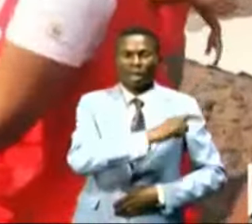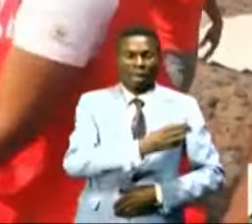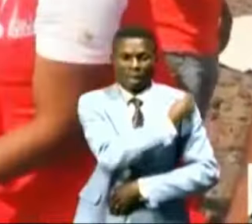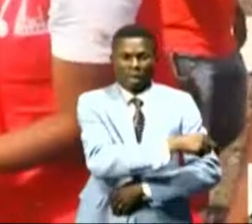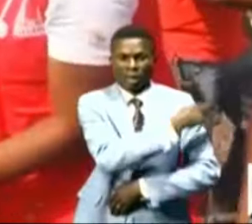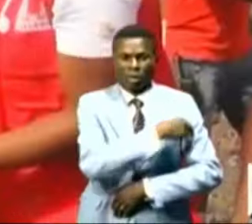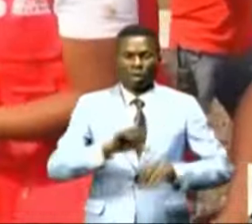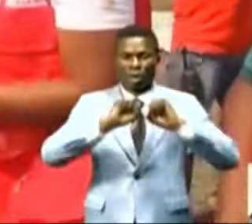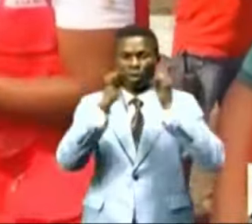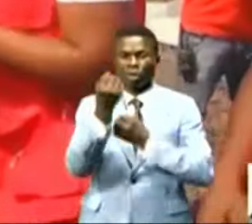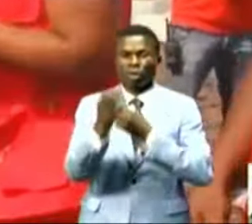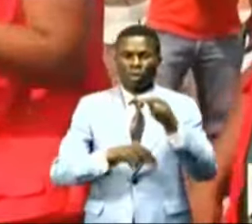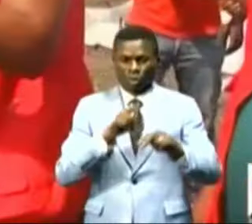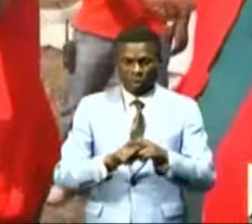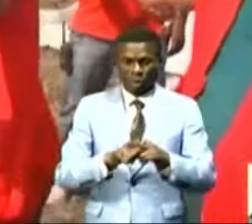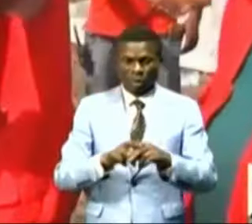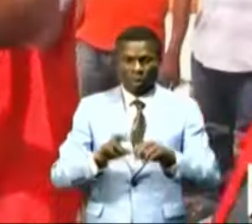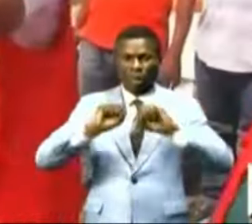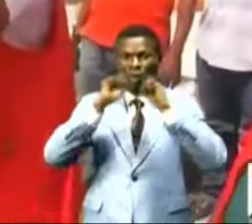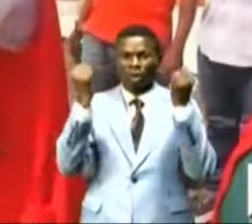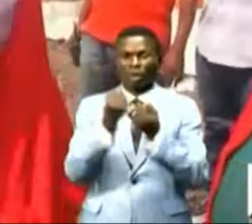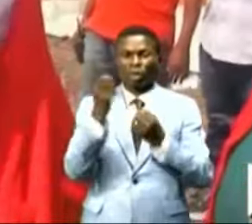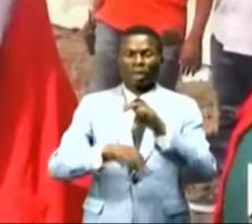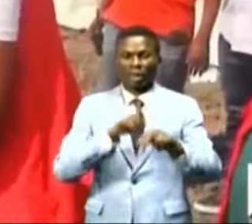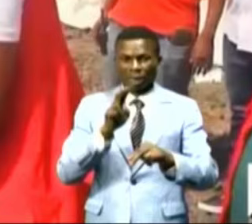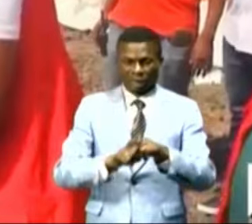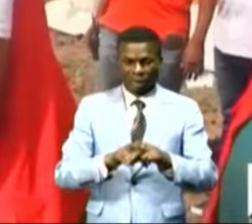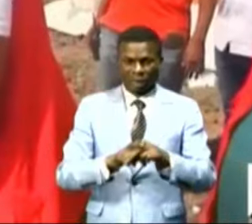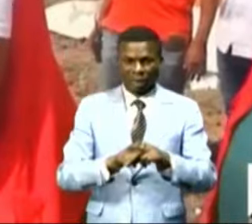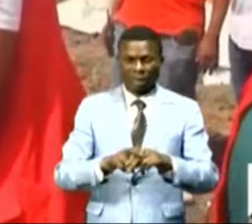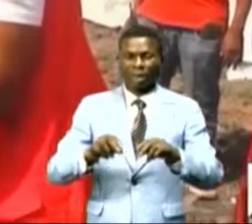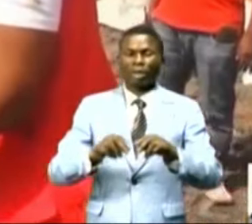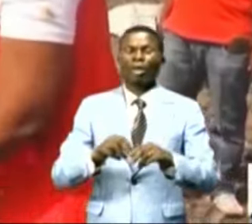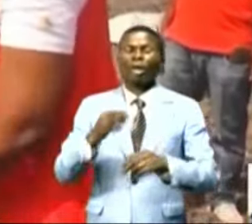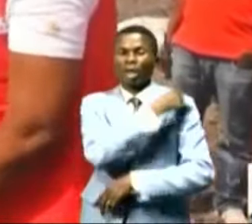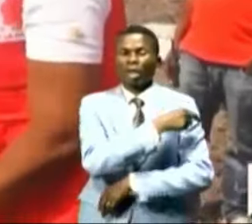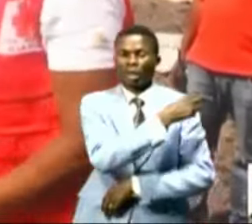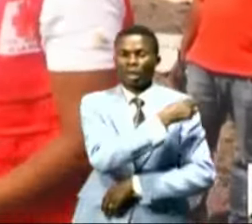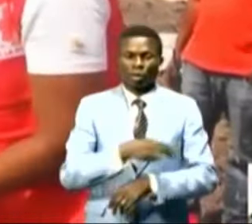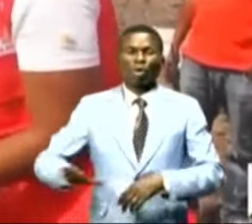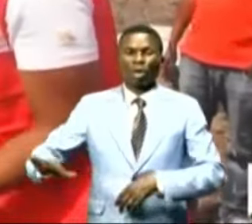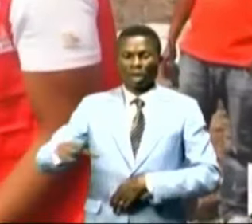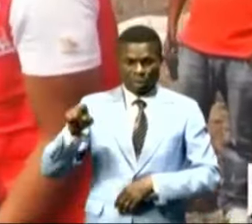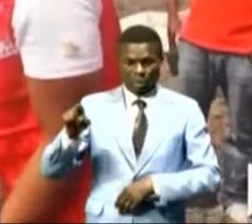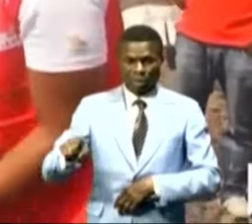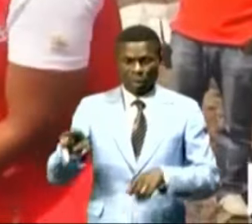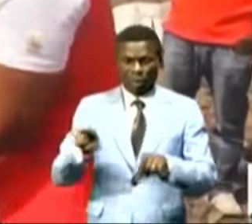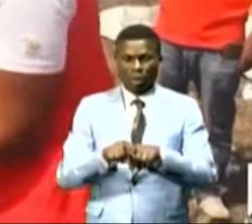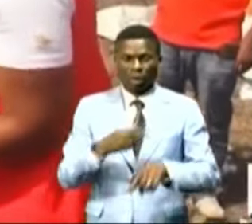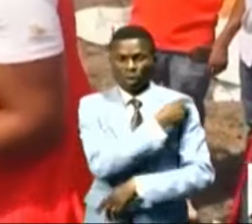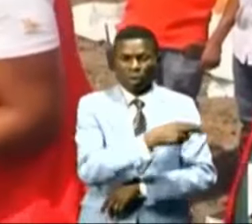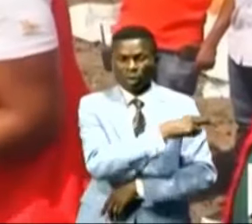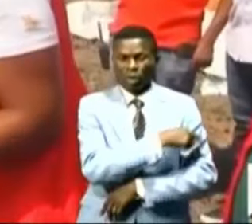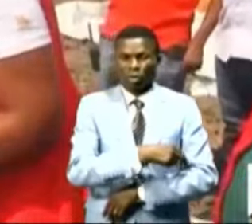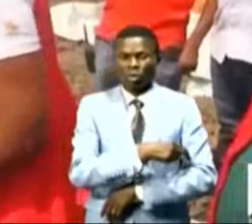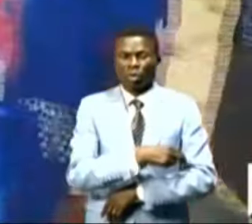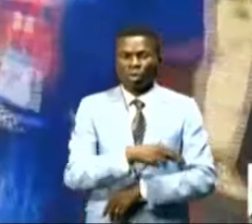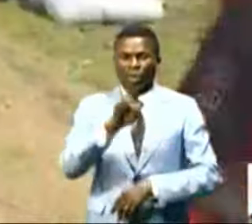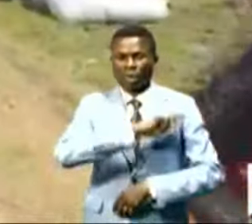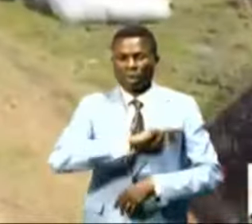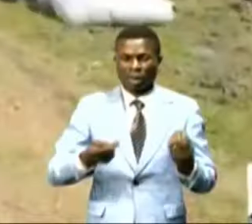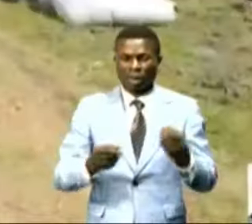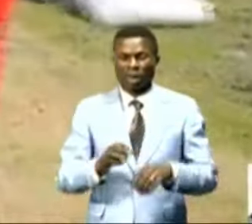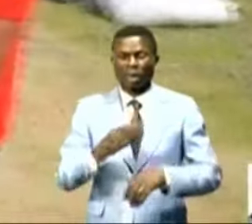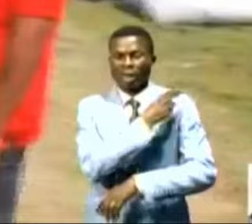société nationale. Quand on dit société nationale, ce sont les Croix-Rouges dans des pays, un peu comme la Croix-Rouge de la RDC, la Croix-Rouge